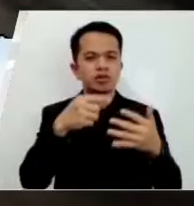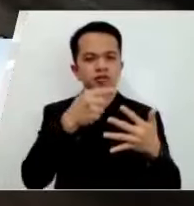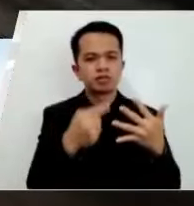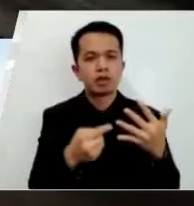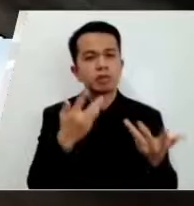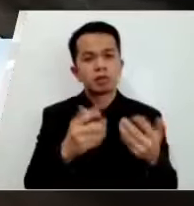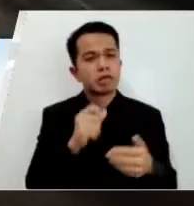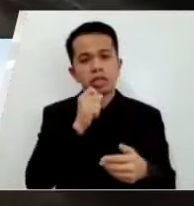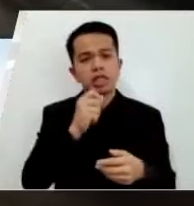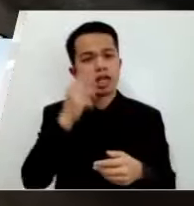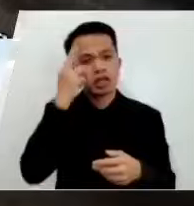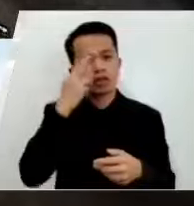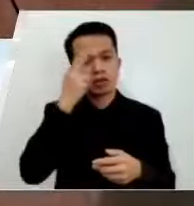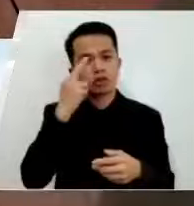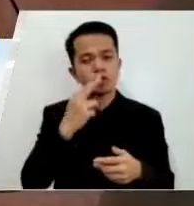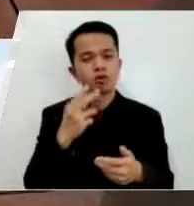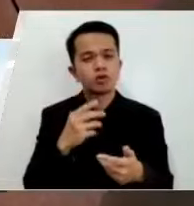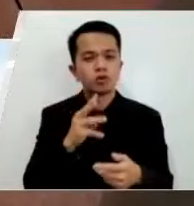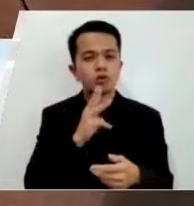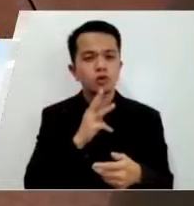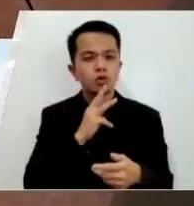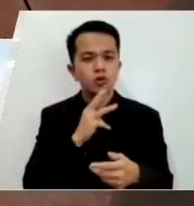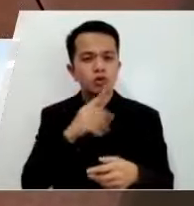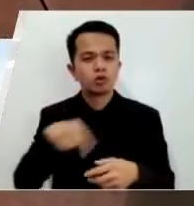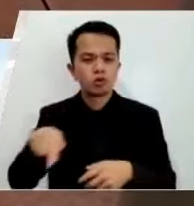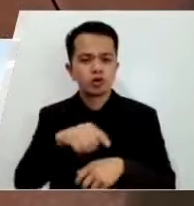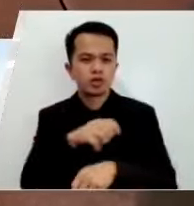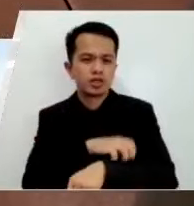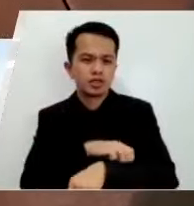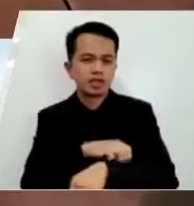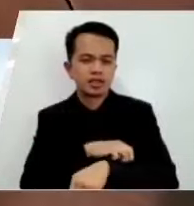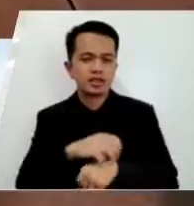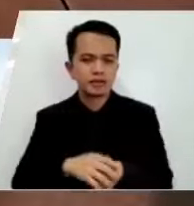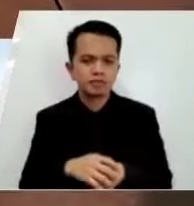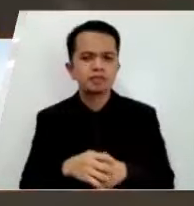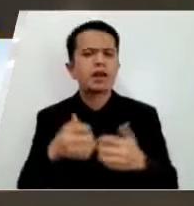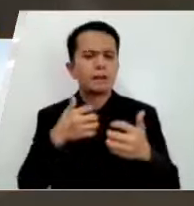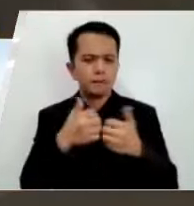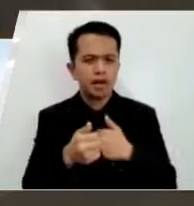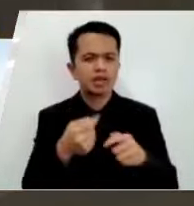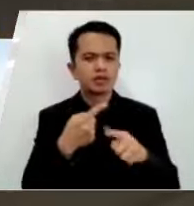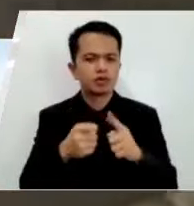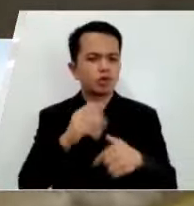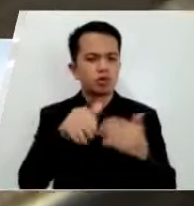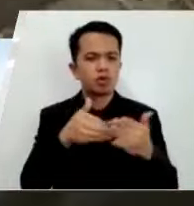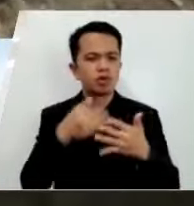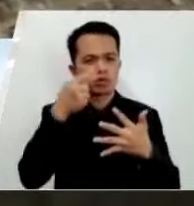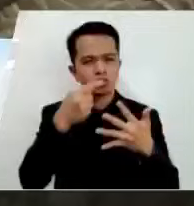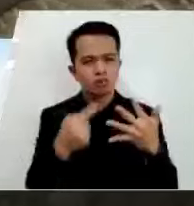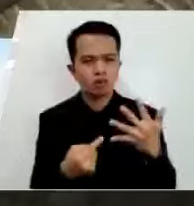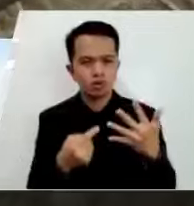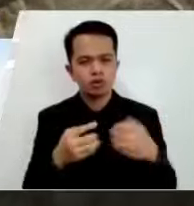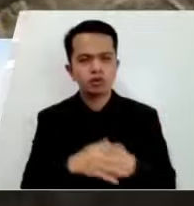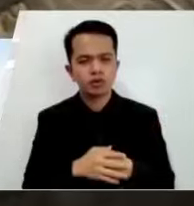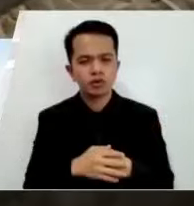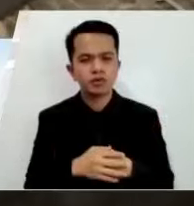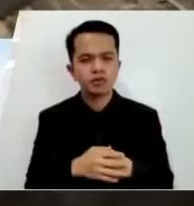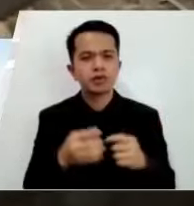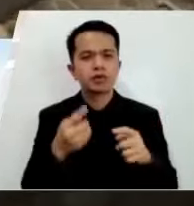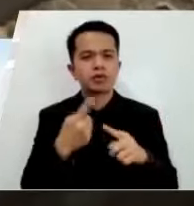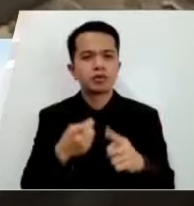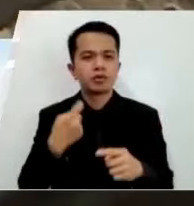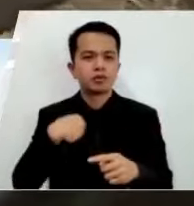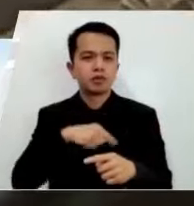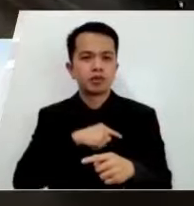ng pangangati ng ilang residente. Umasa naman siya doon sa lahat ng parameters na sinusukan ng ating ng DOH to